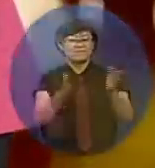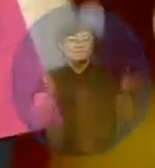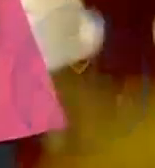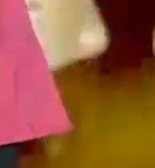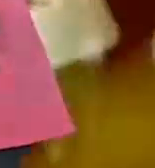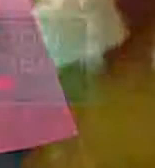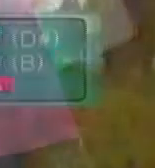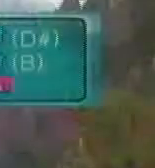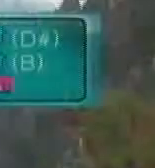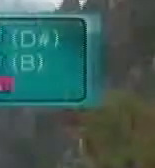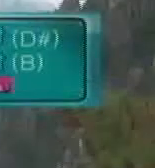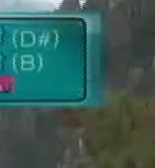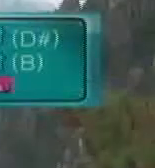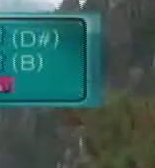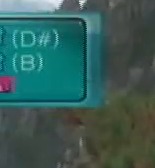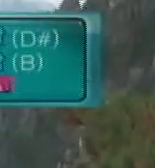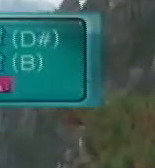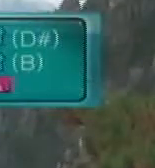주세요.